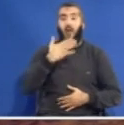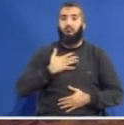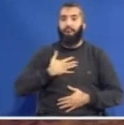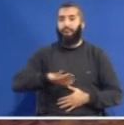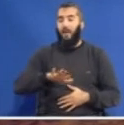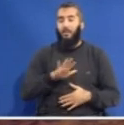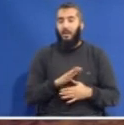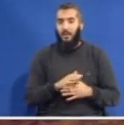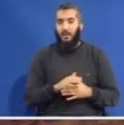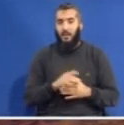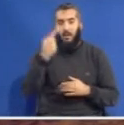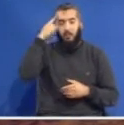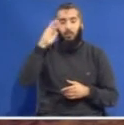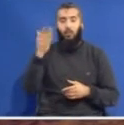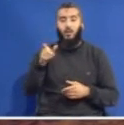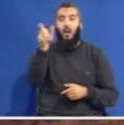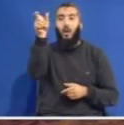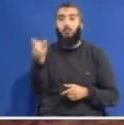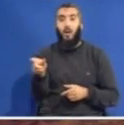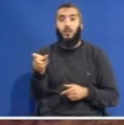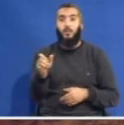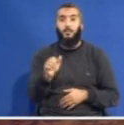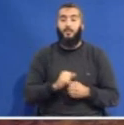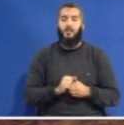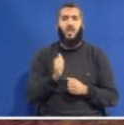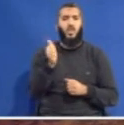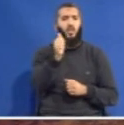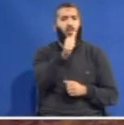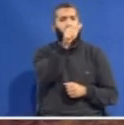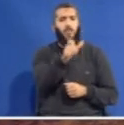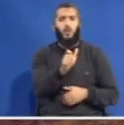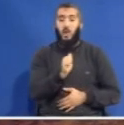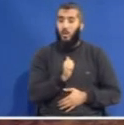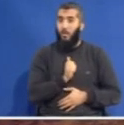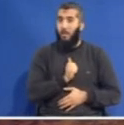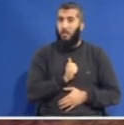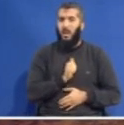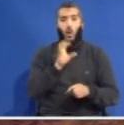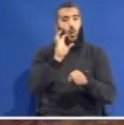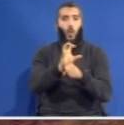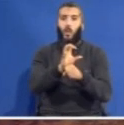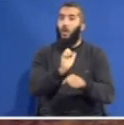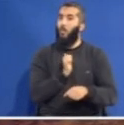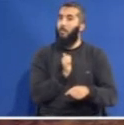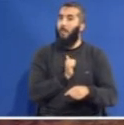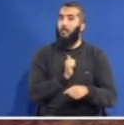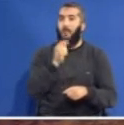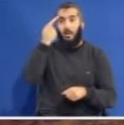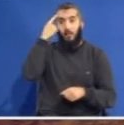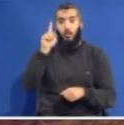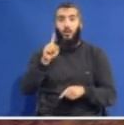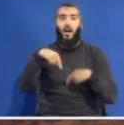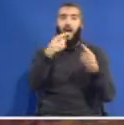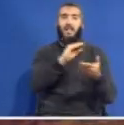فلذلك من أجل إرغام النفس وعلاجها من هذا الشح والبخل كان من المأمورات